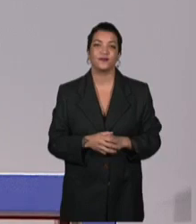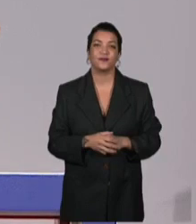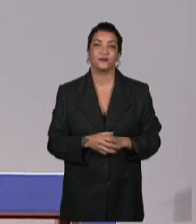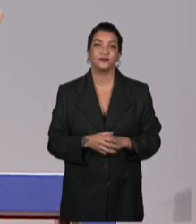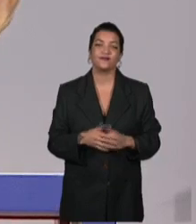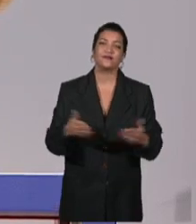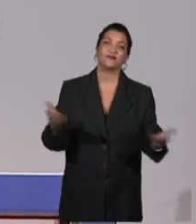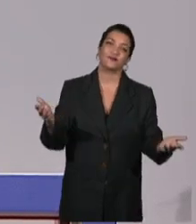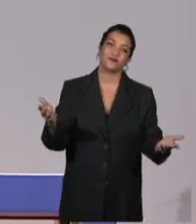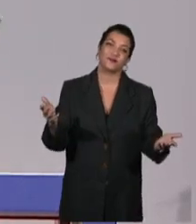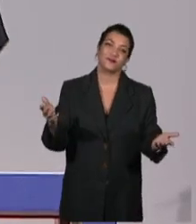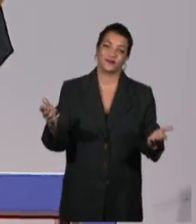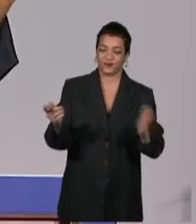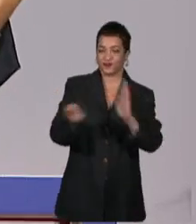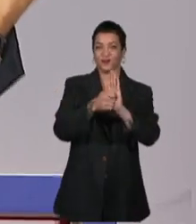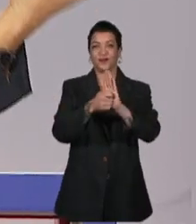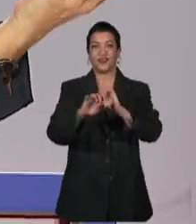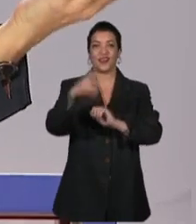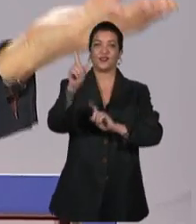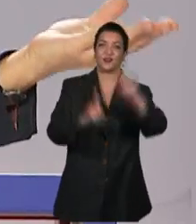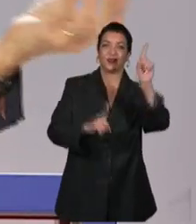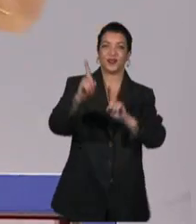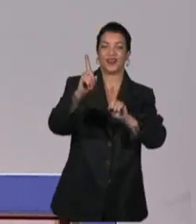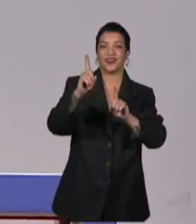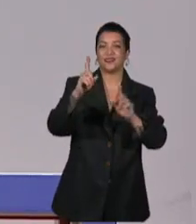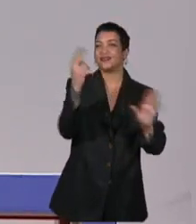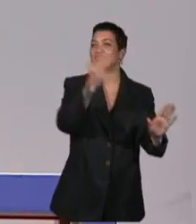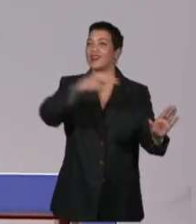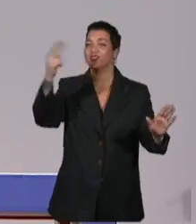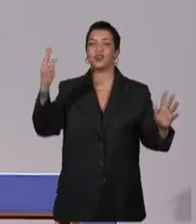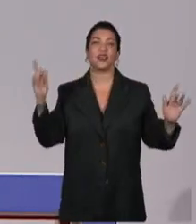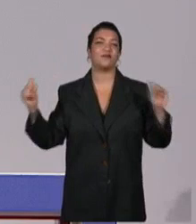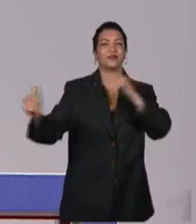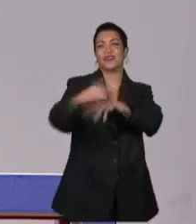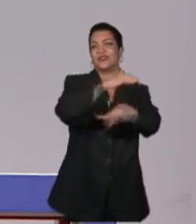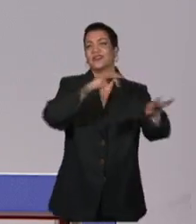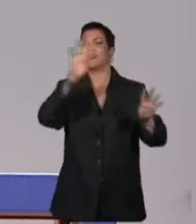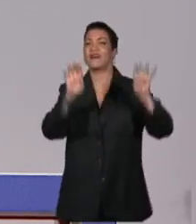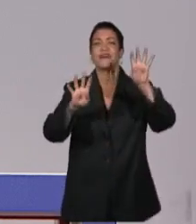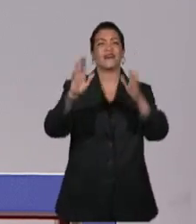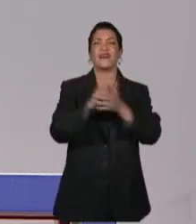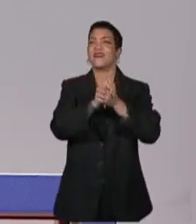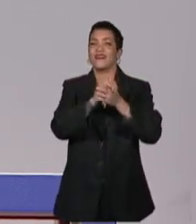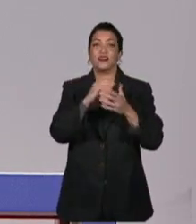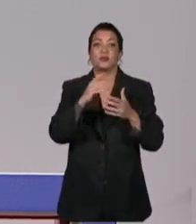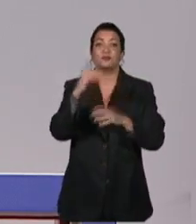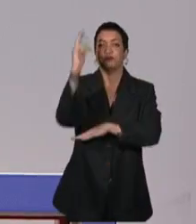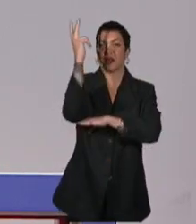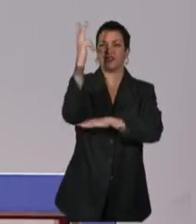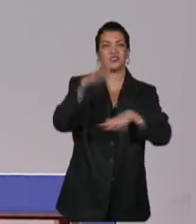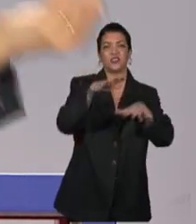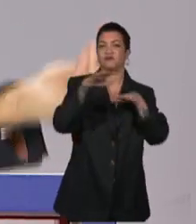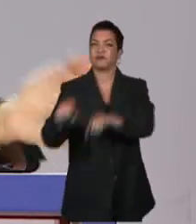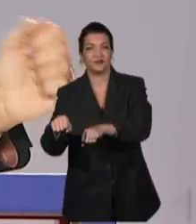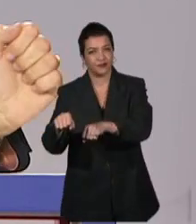Ce jour de fête nationale où la France se rassemble et célèbre en même temps la prise de la Bastille et la